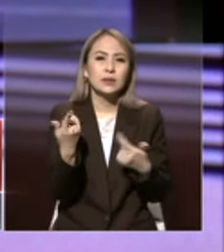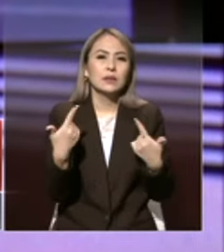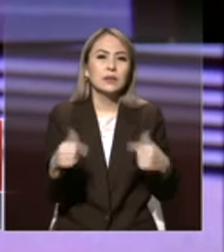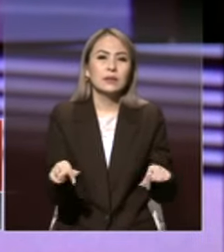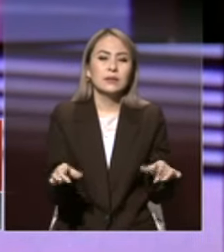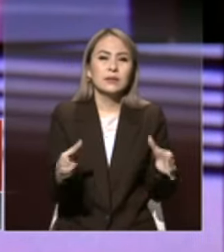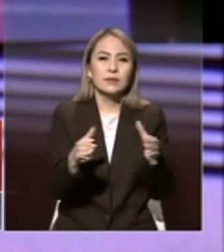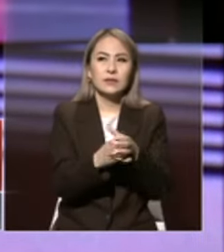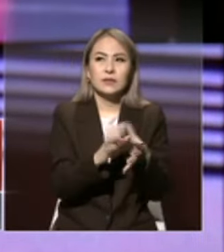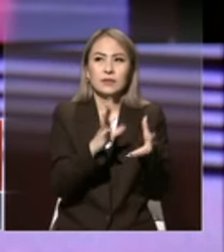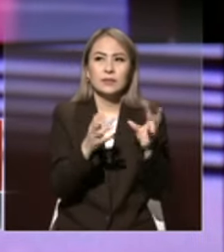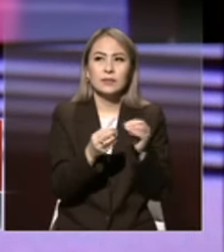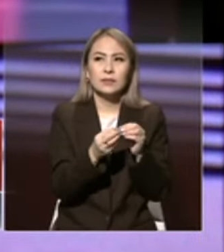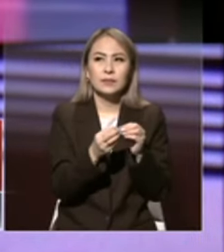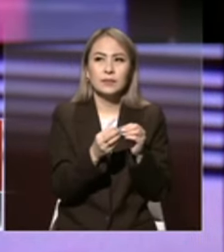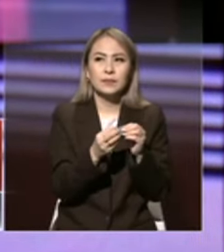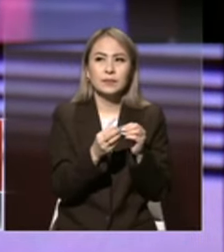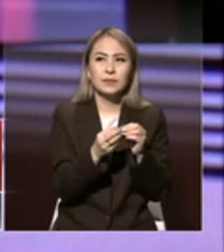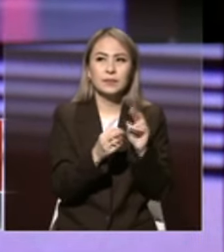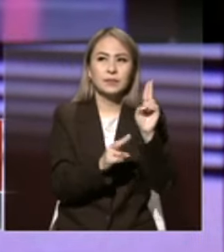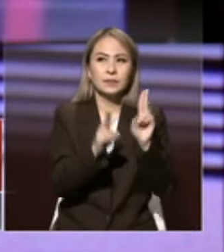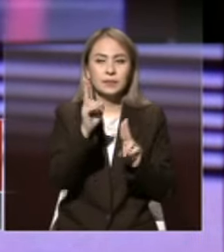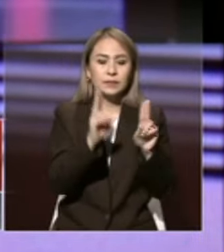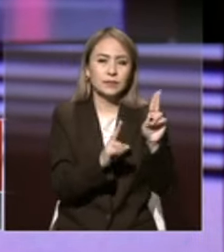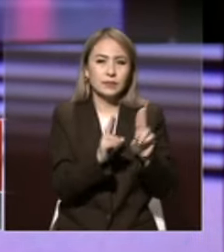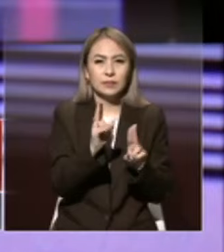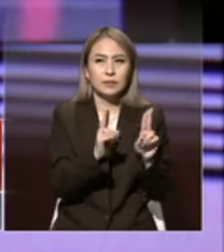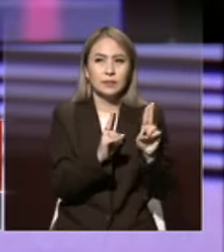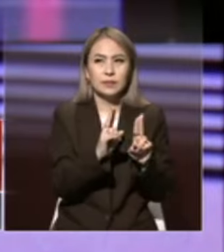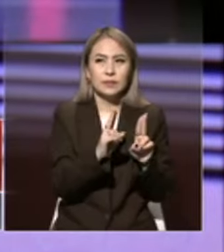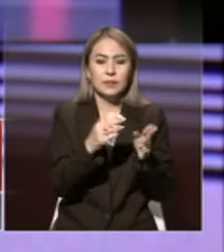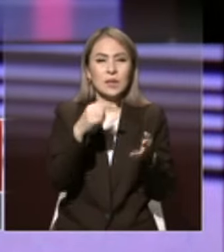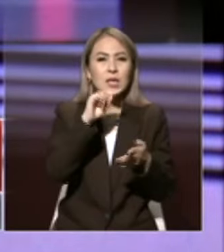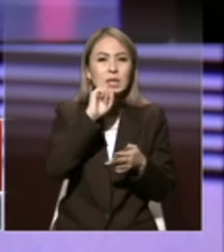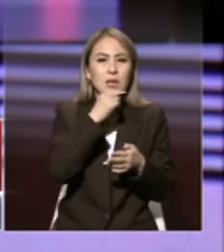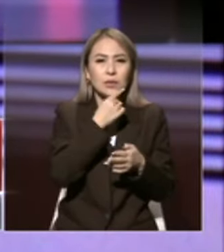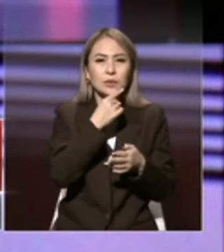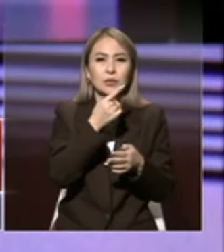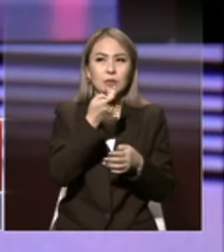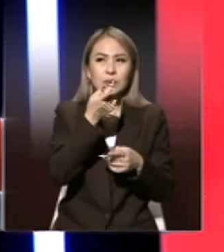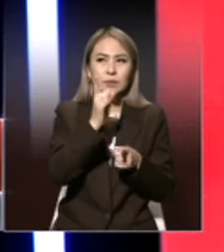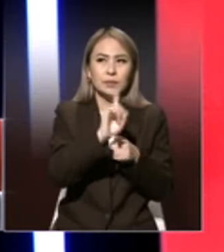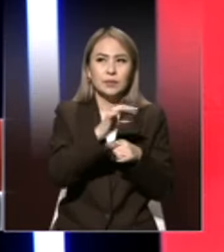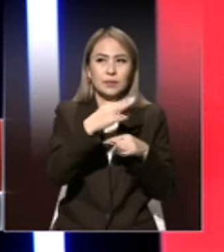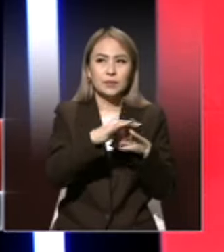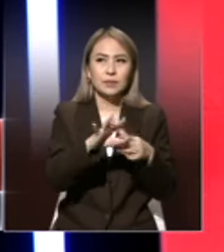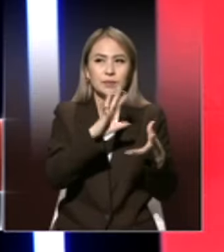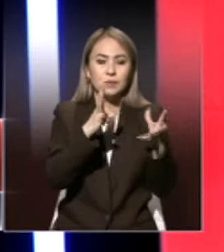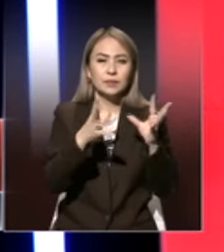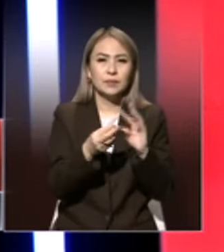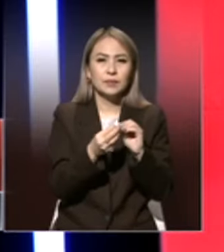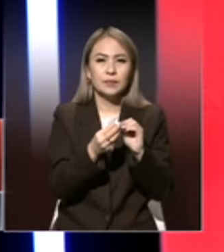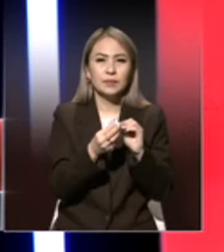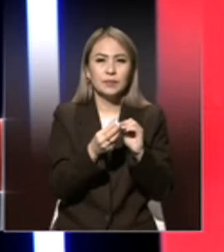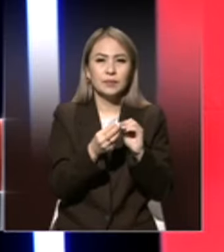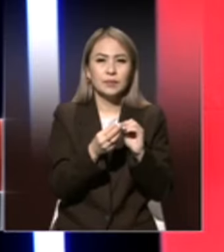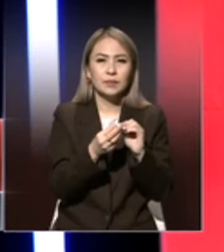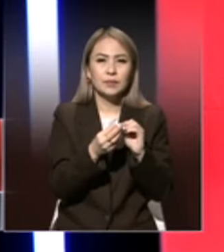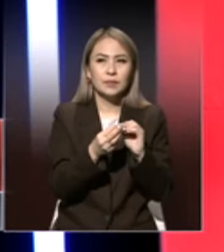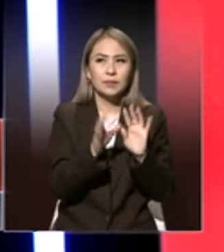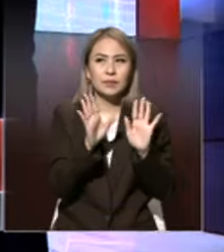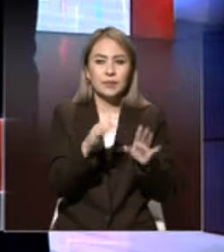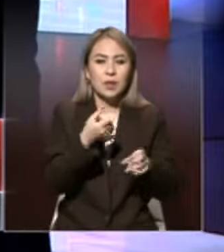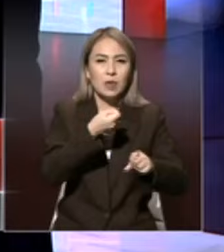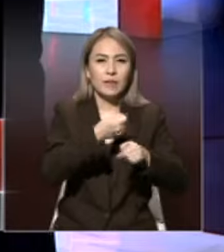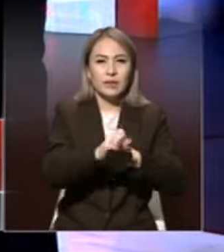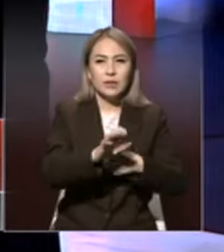кетті деп, осылай системдік түрде, жүйелі түрде жаңағыдай экономикалық зәбір көрсету, бұл, то есть зорлық-зомбылық дегеніміз ол тек ұру